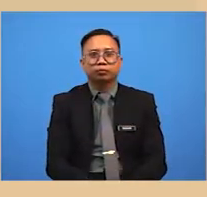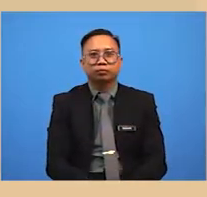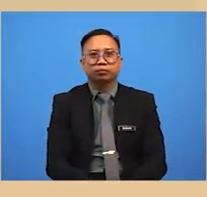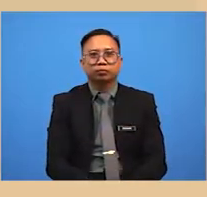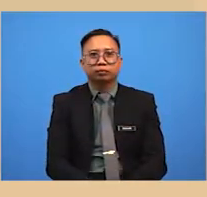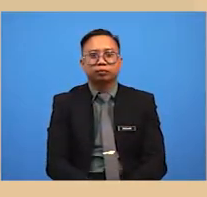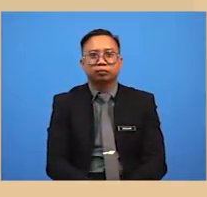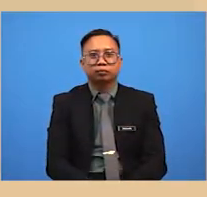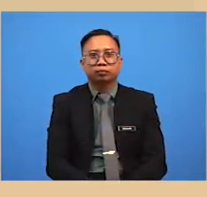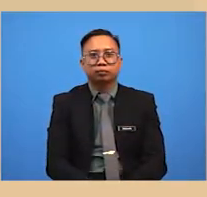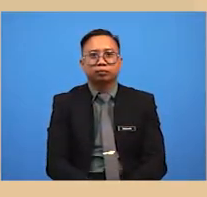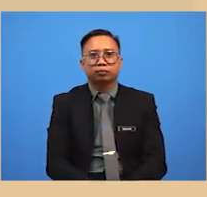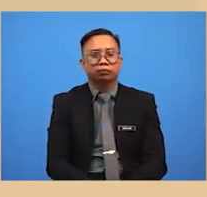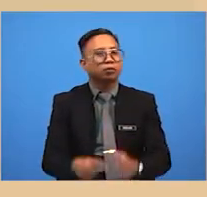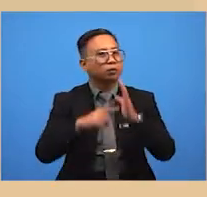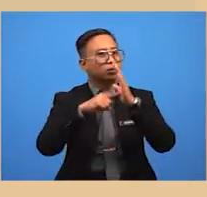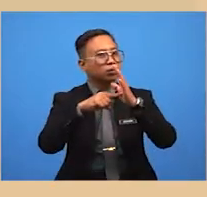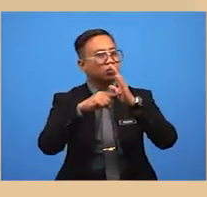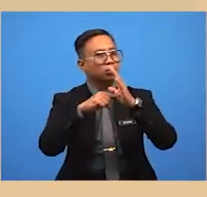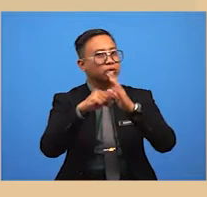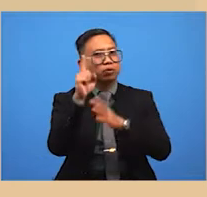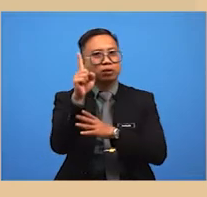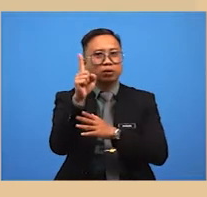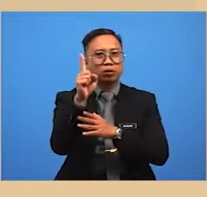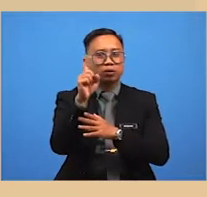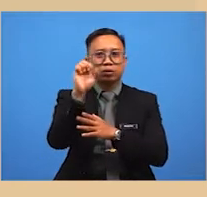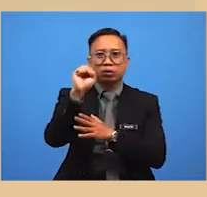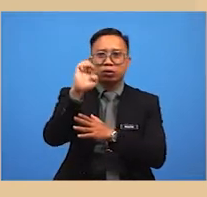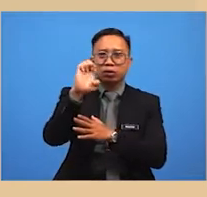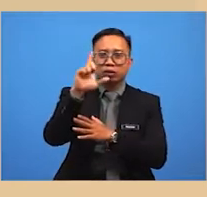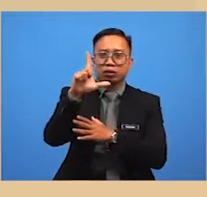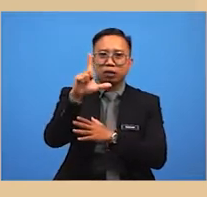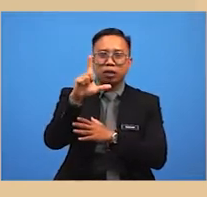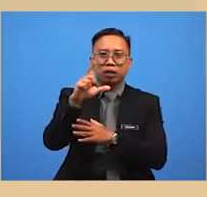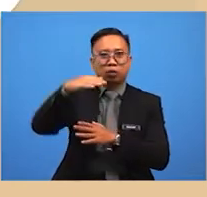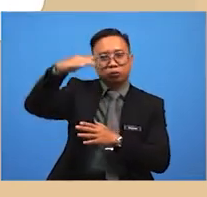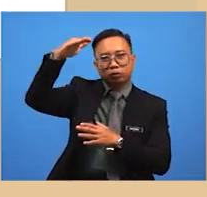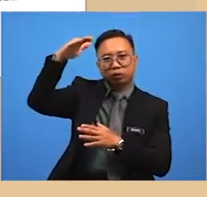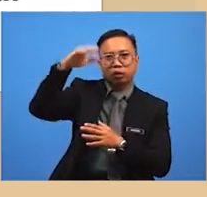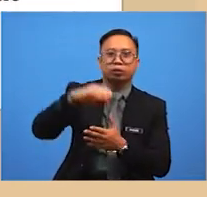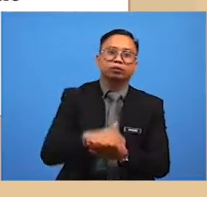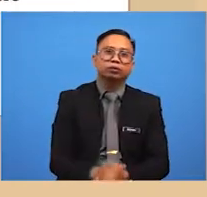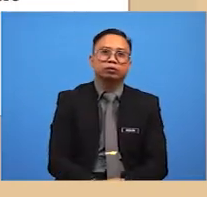Petunjuk dalam gambar ini menunjukkan satu sel induk megaspora.